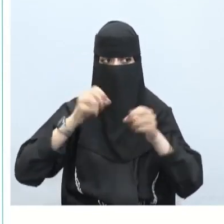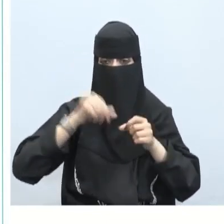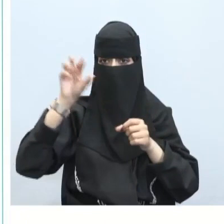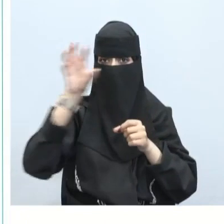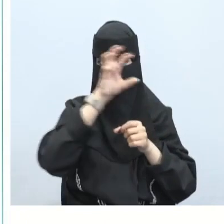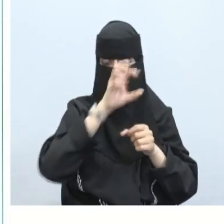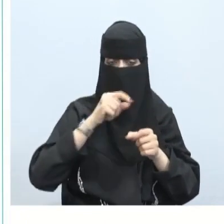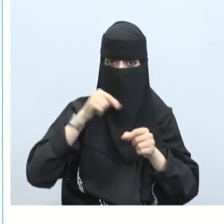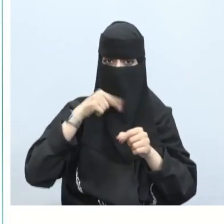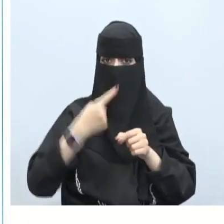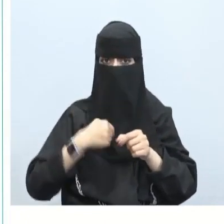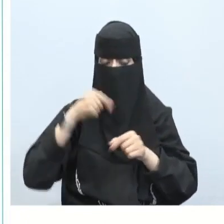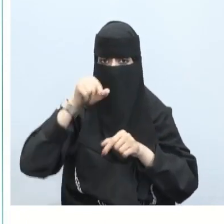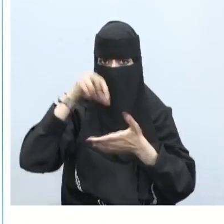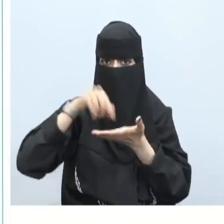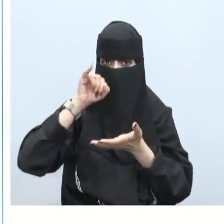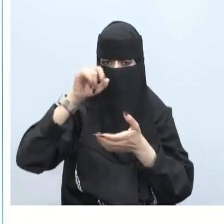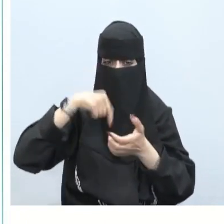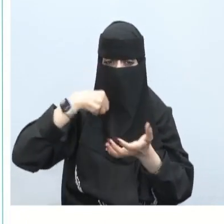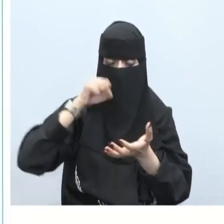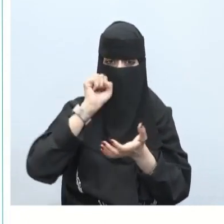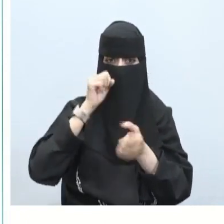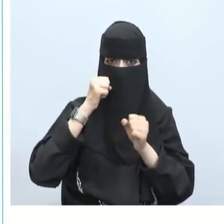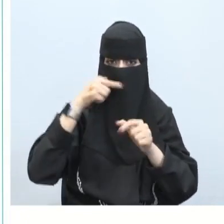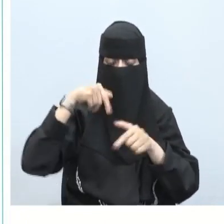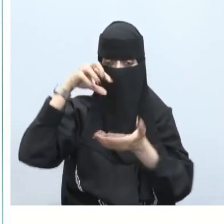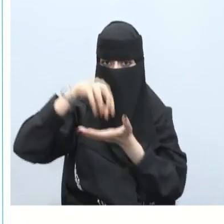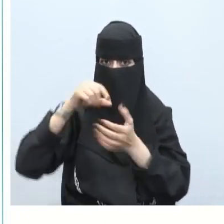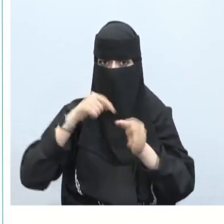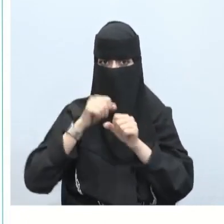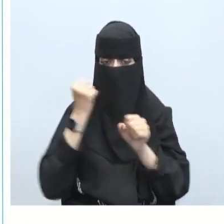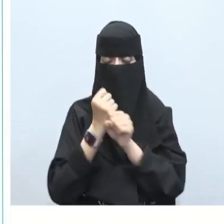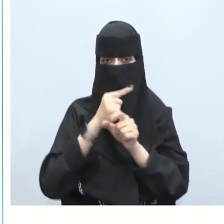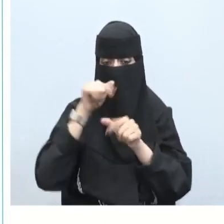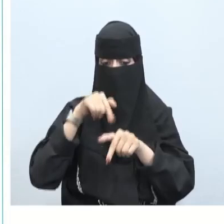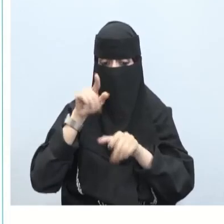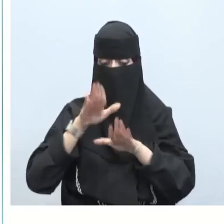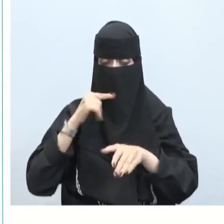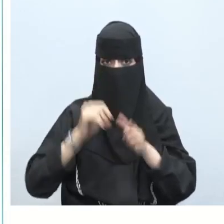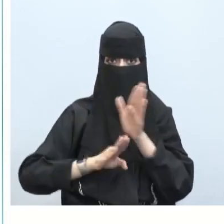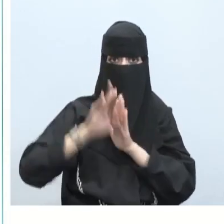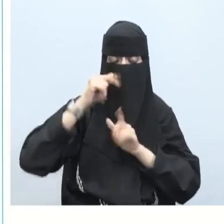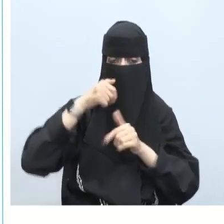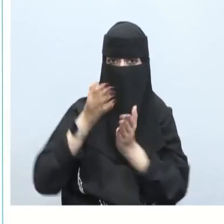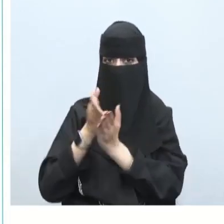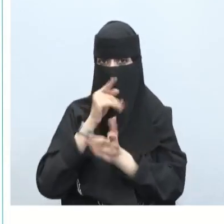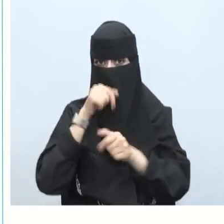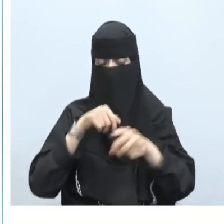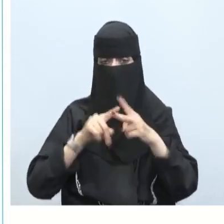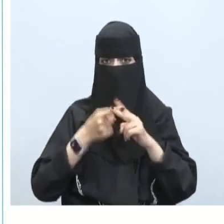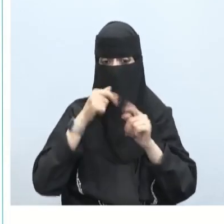المملكه ارادت استخدام هذه النقطه القوه فيما يتعلق في الموقع وتوظيفها في ان تكون رائده في مجال